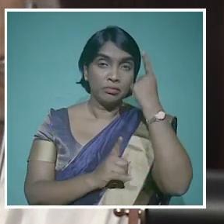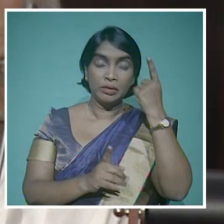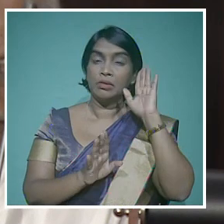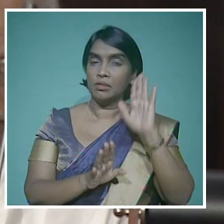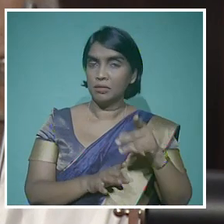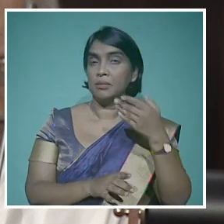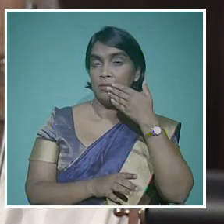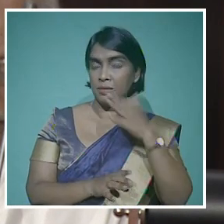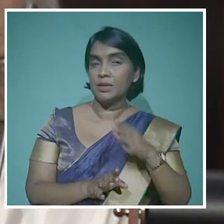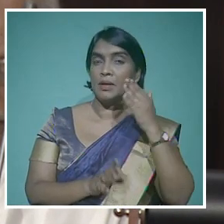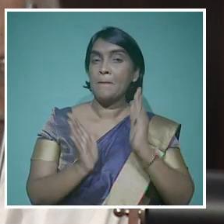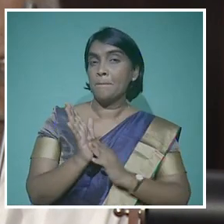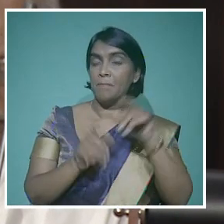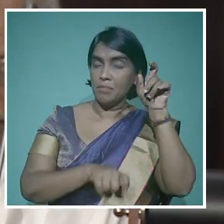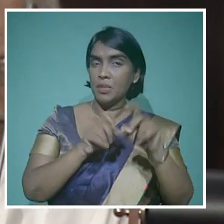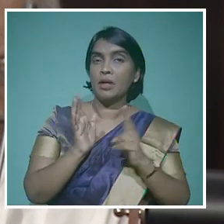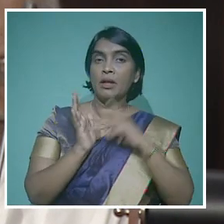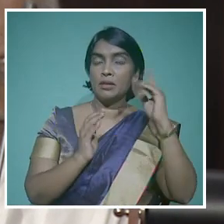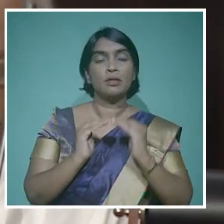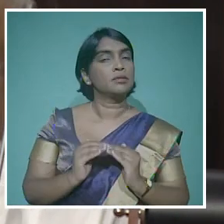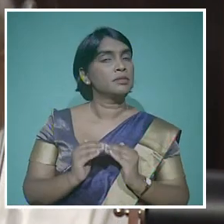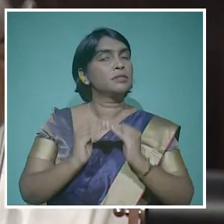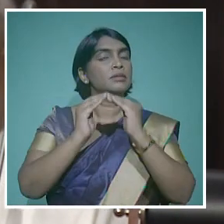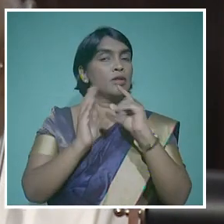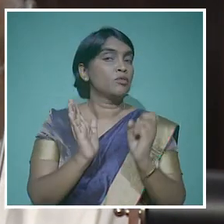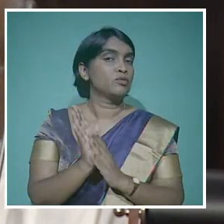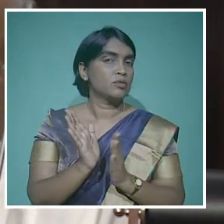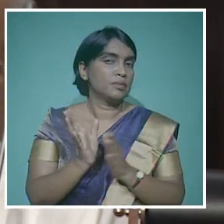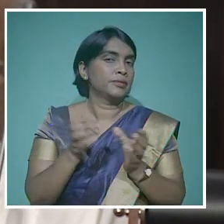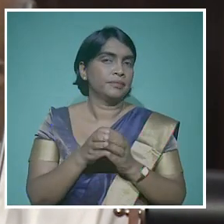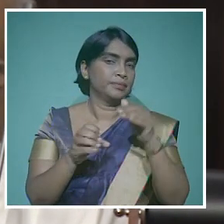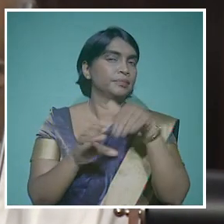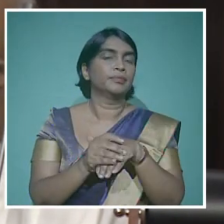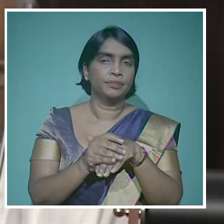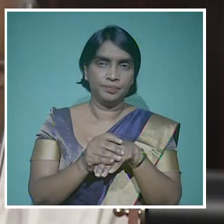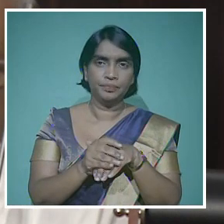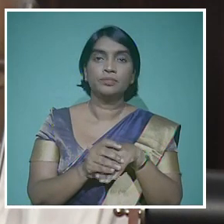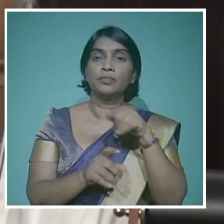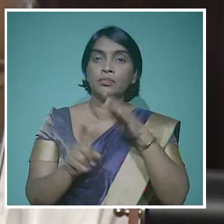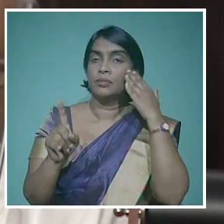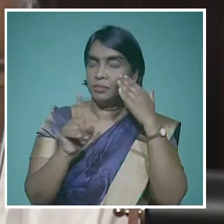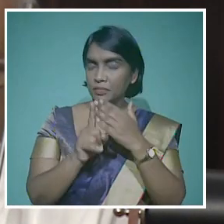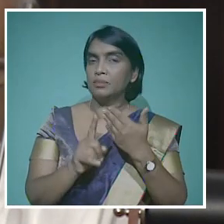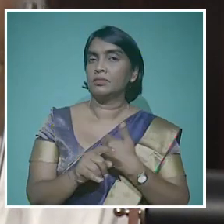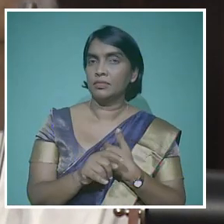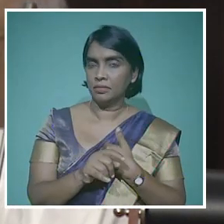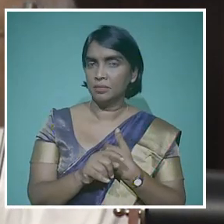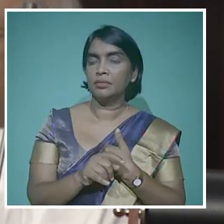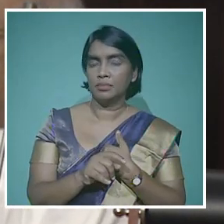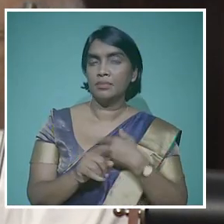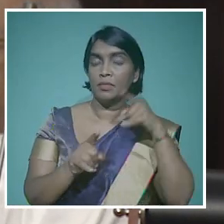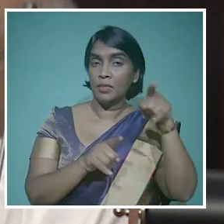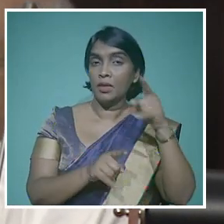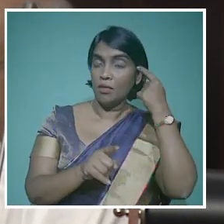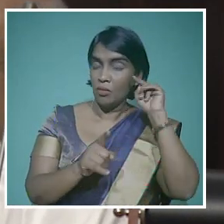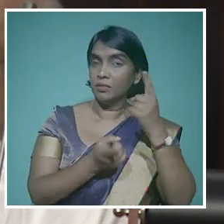සහිත සාමාජිකයන්ගෙන් ජාතික සංවර්ධන කමිටුවේ සංයුක්තය සමන්විත වේ. ඒ පිළිබඳ මම අදාළ